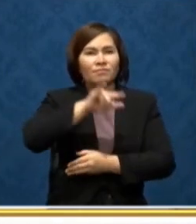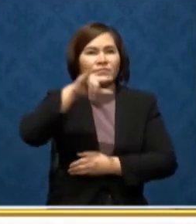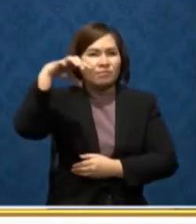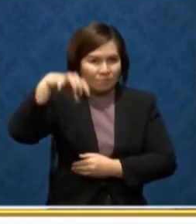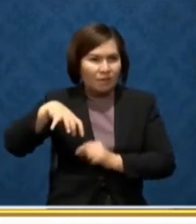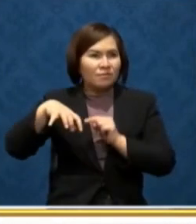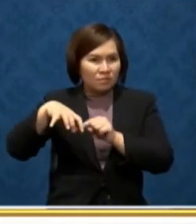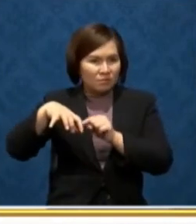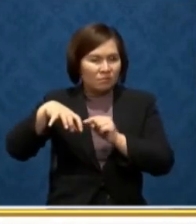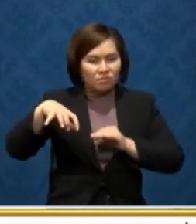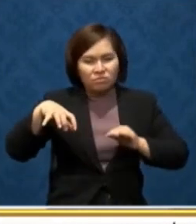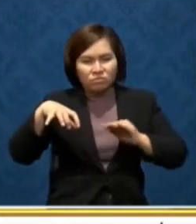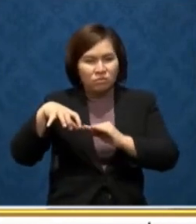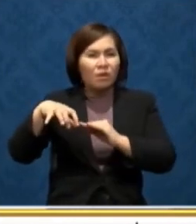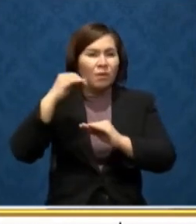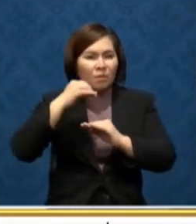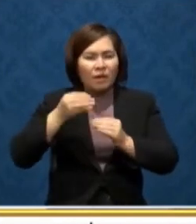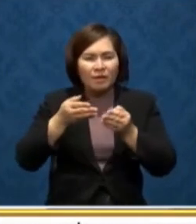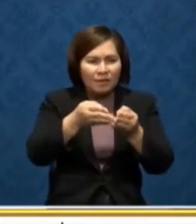เว3.